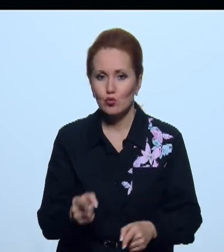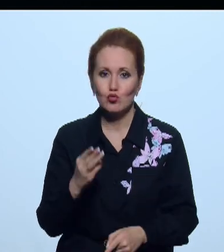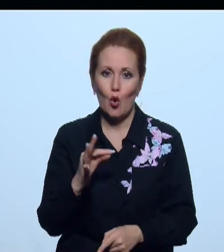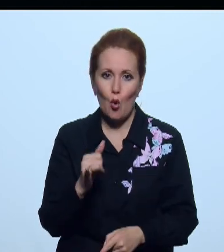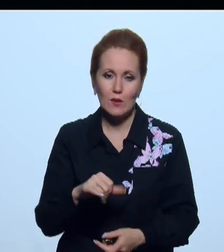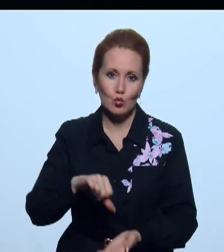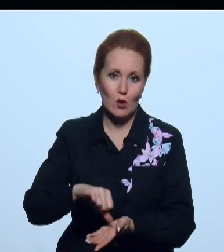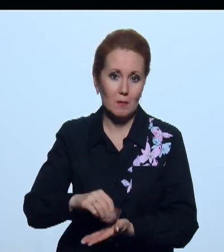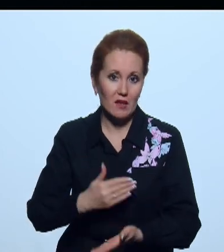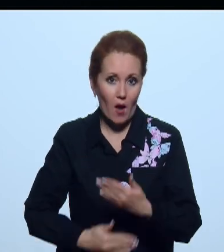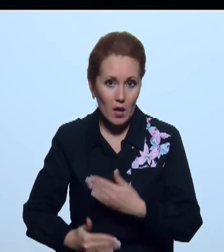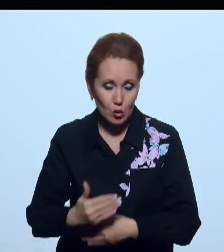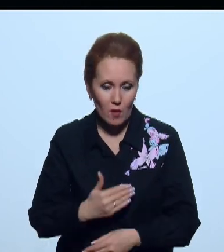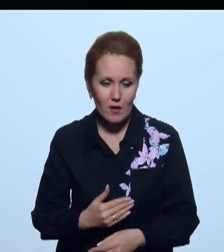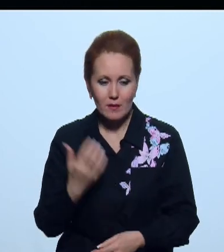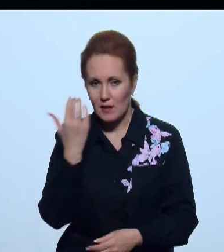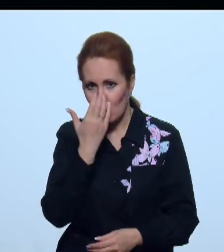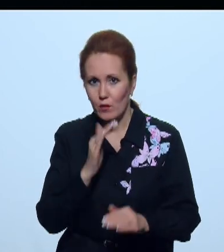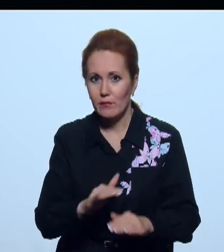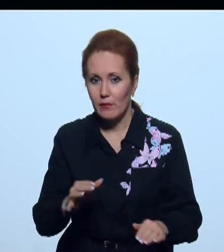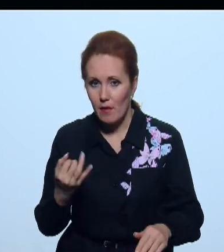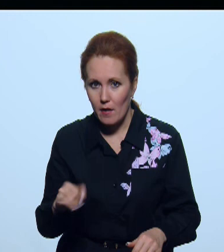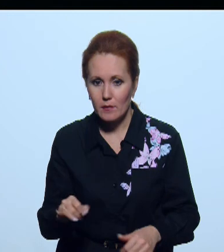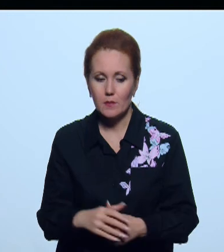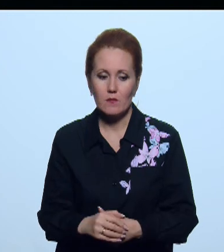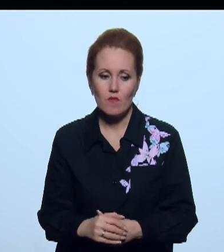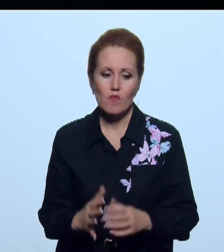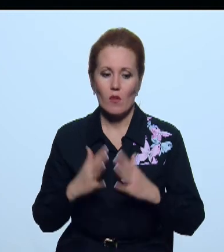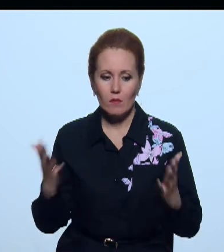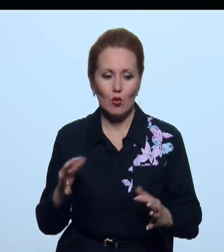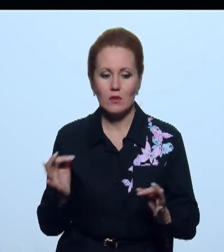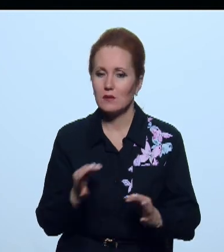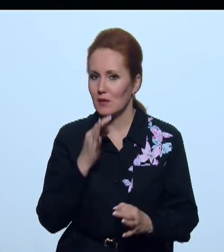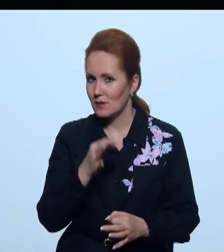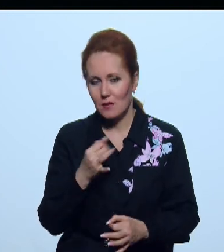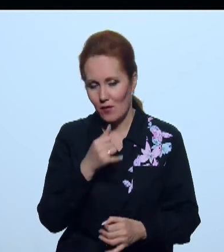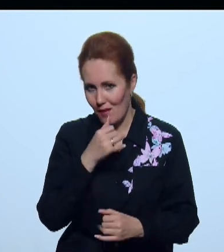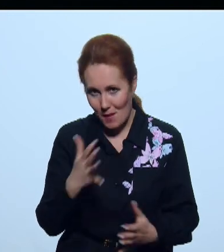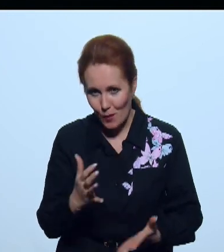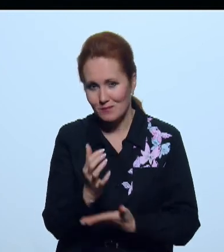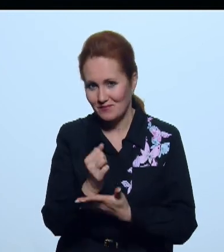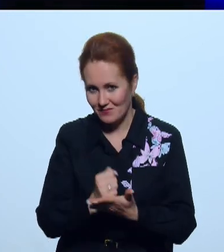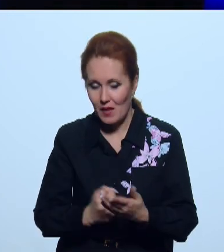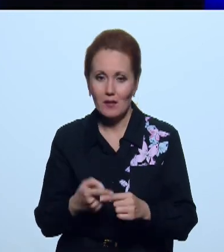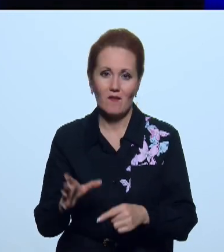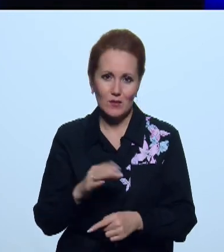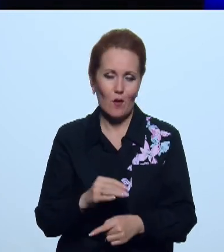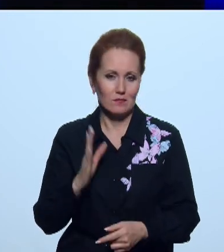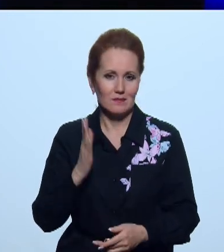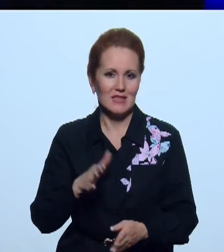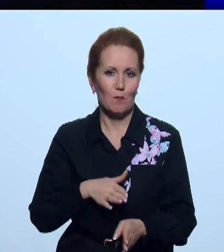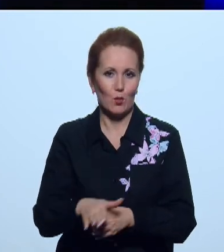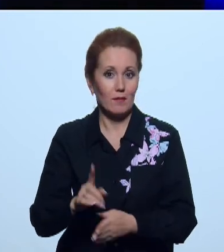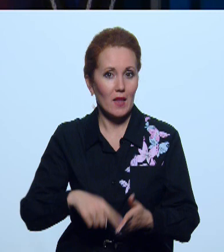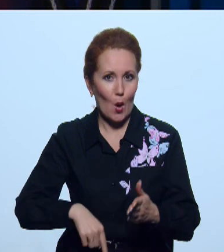участием инвалидов, незрячих детей. Больше сказать ничего не могу, но надеюсь, что это вот все сбудется. Мы все будем